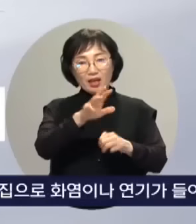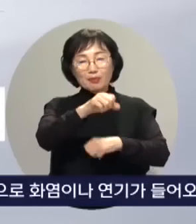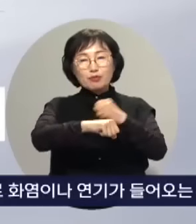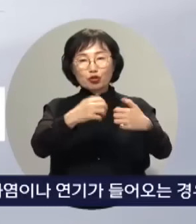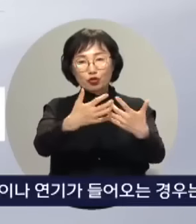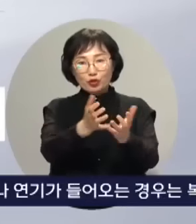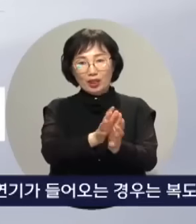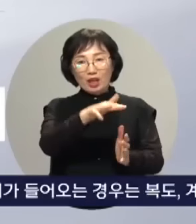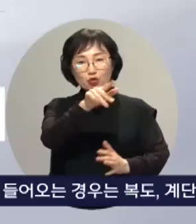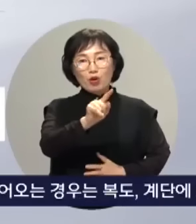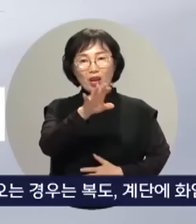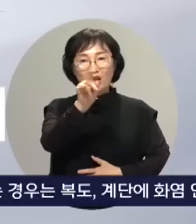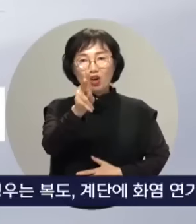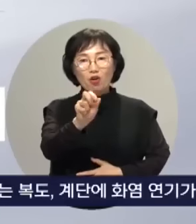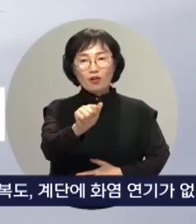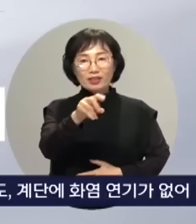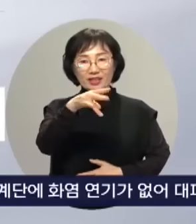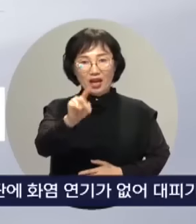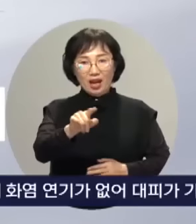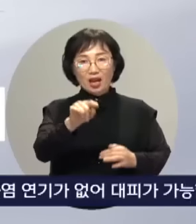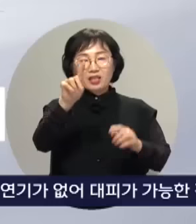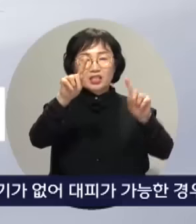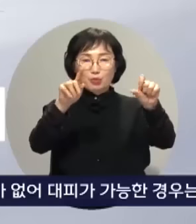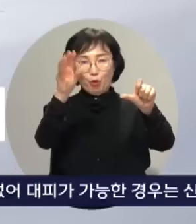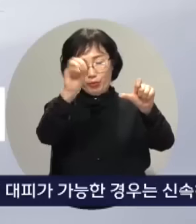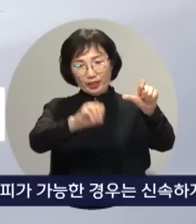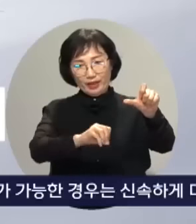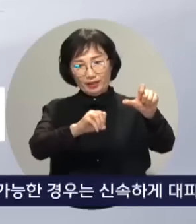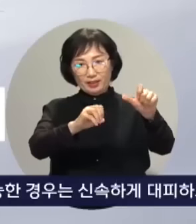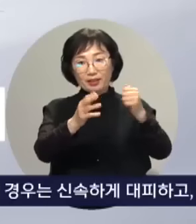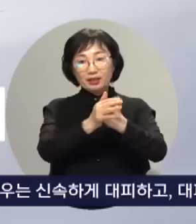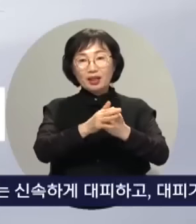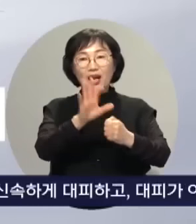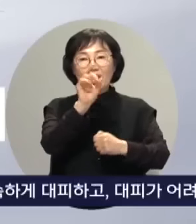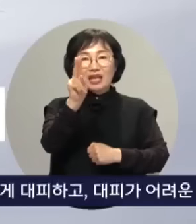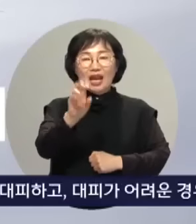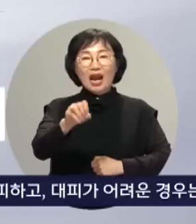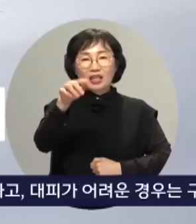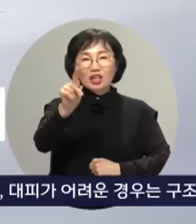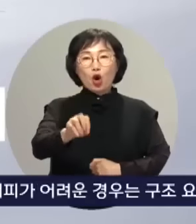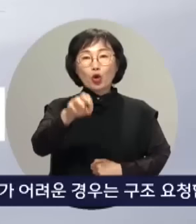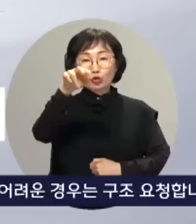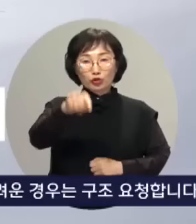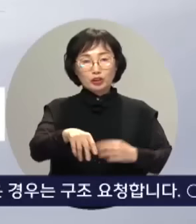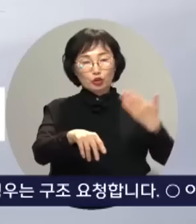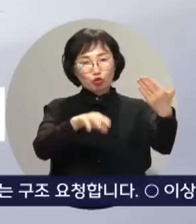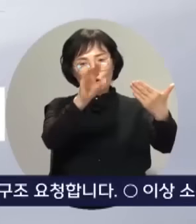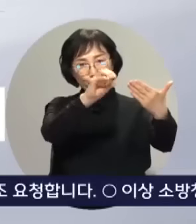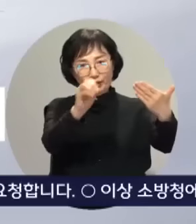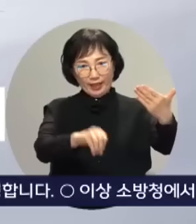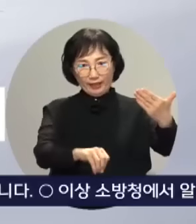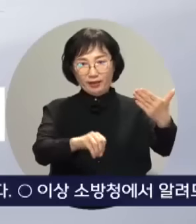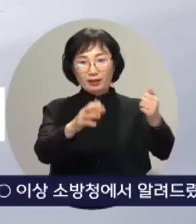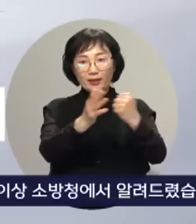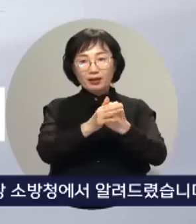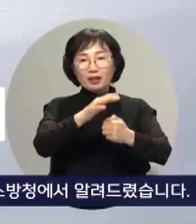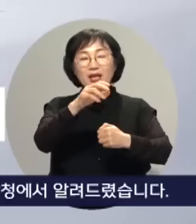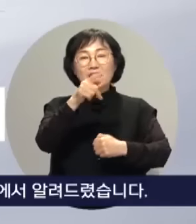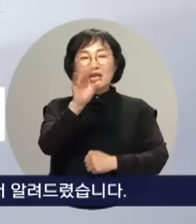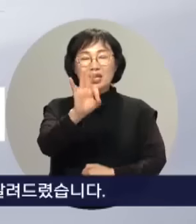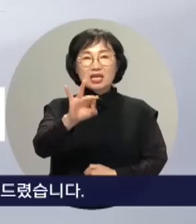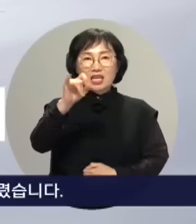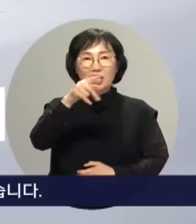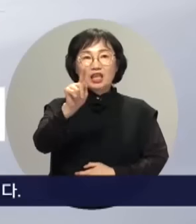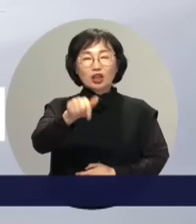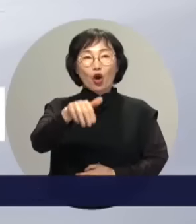최영재 정책위 부의장 15% 있습니다 민주당 양경숙 현국회의원 99% 민주당 이덕춘